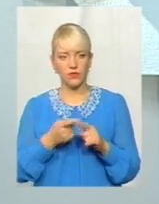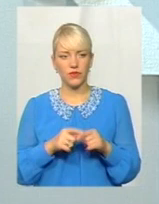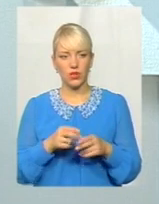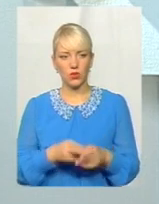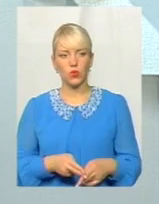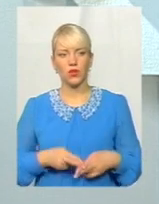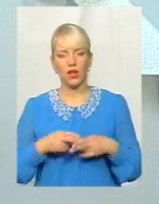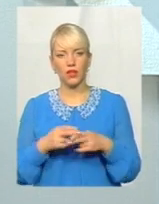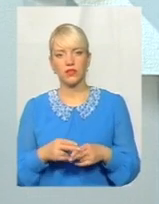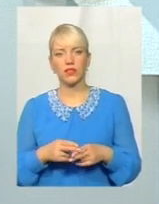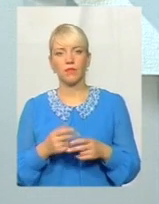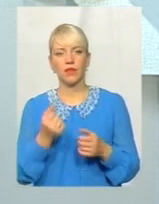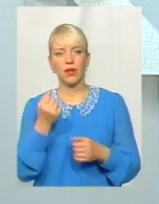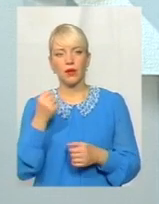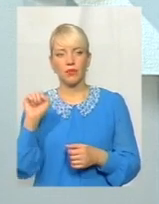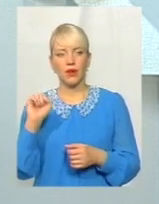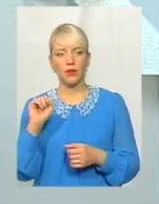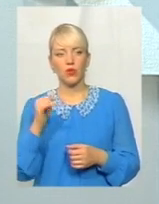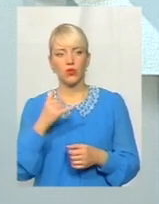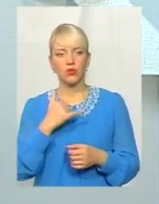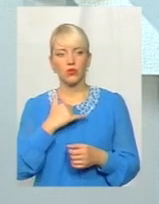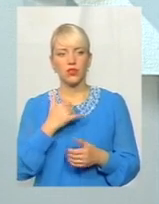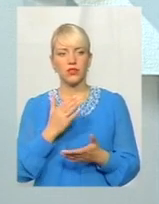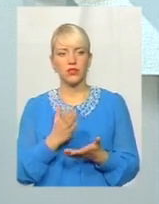дунаївців. Переможець у нас є